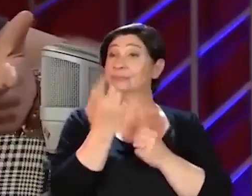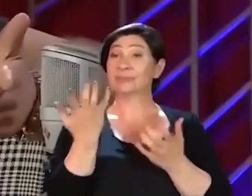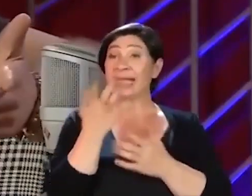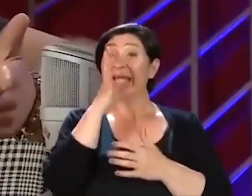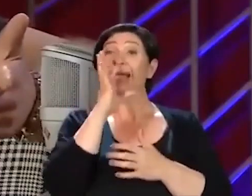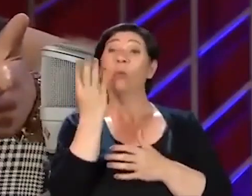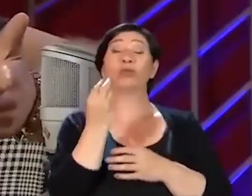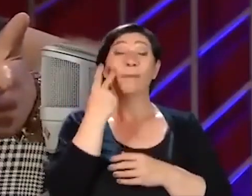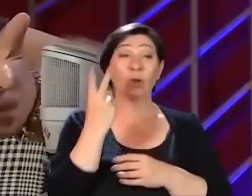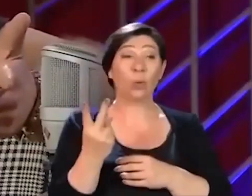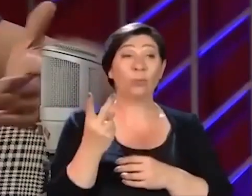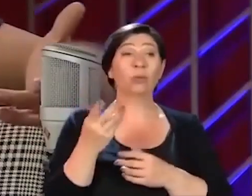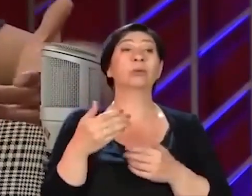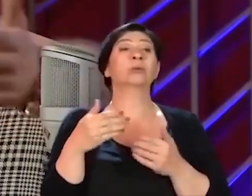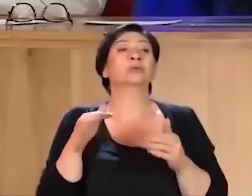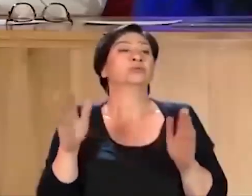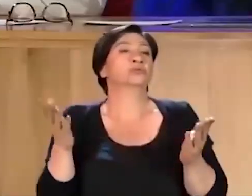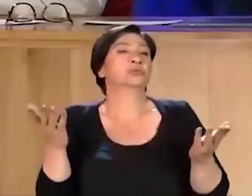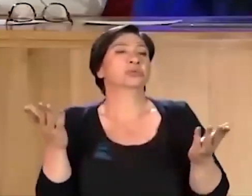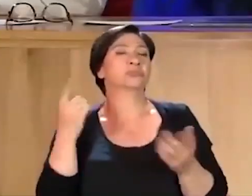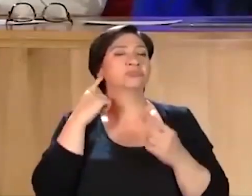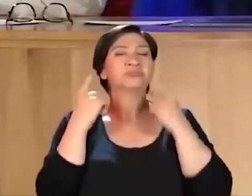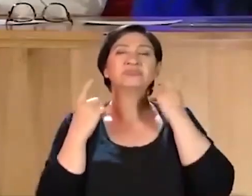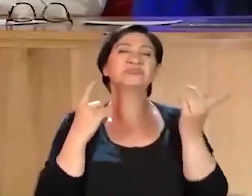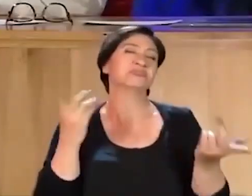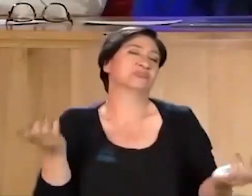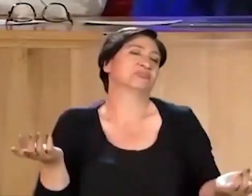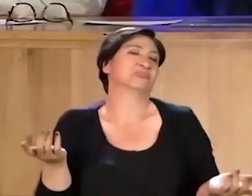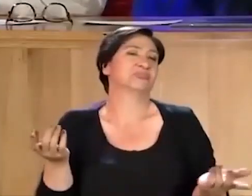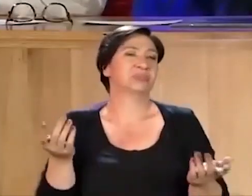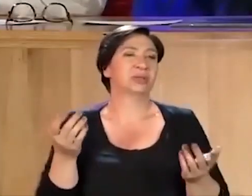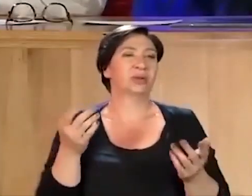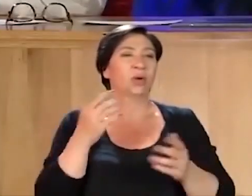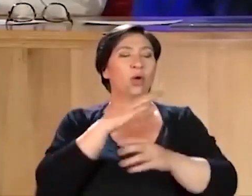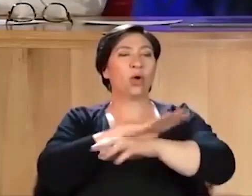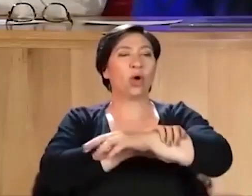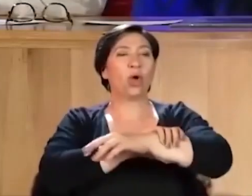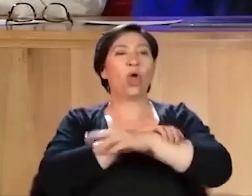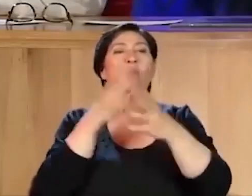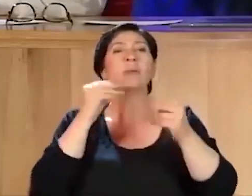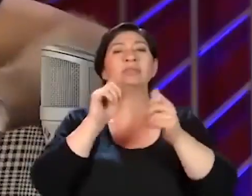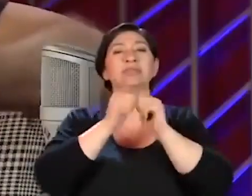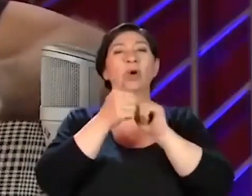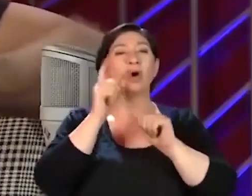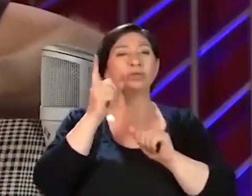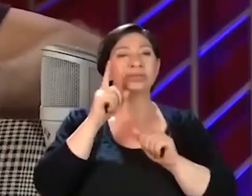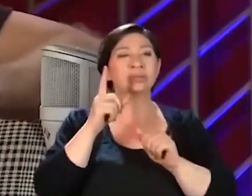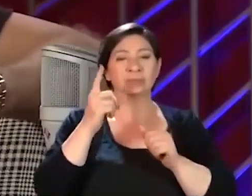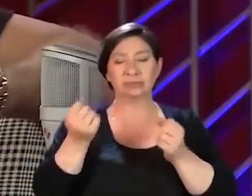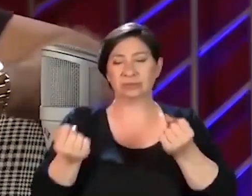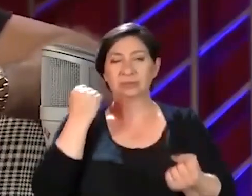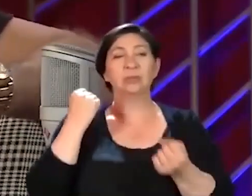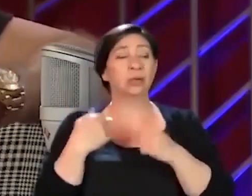bakıyorum kim olduğuna bakıyorum yoksa Buradan gider buradan çıkar yani kolun olmamış bir spor hocası iyi bir ses